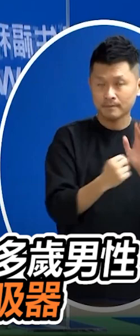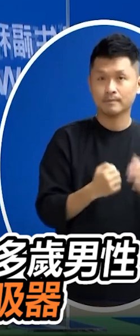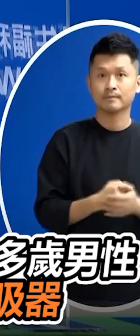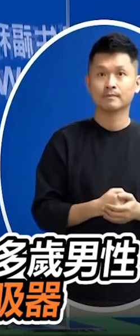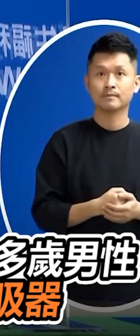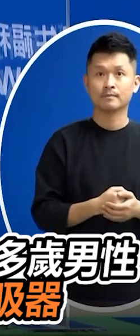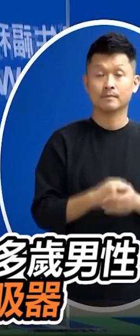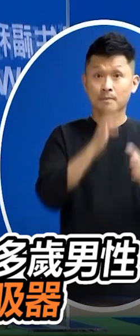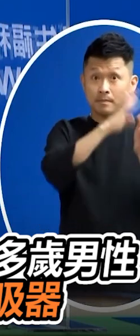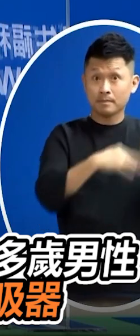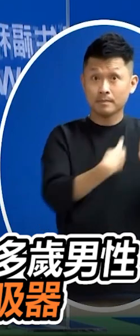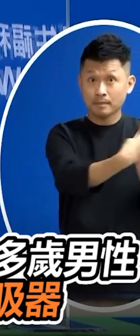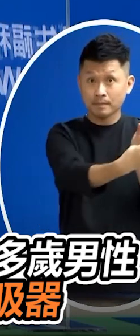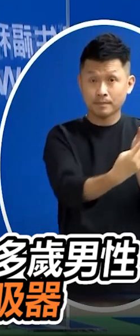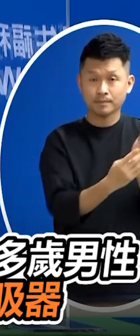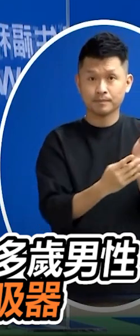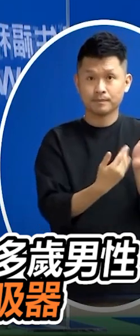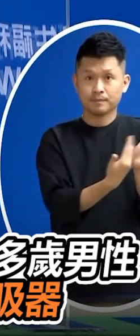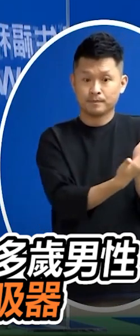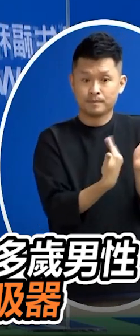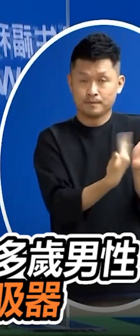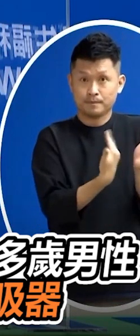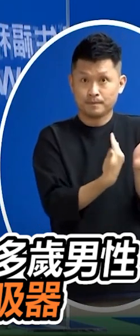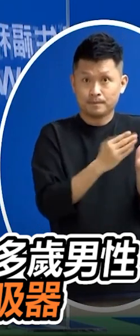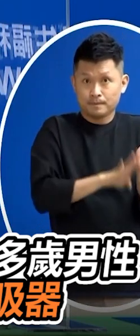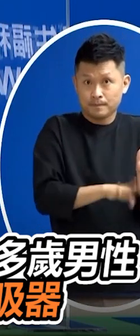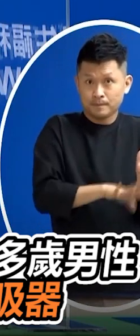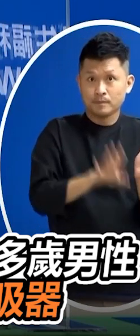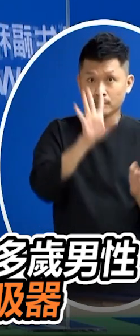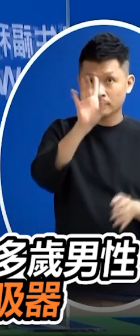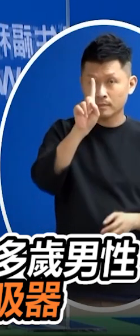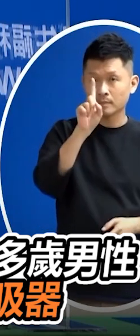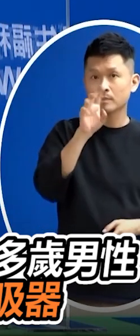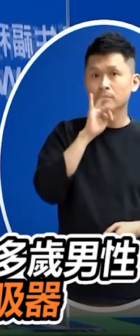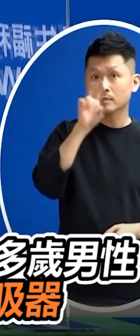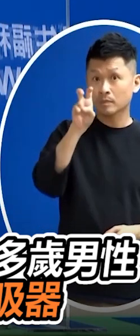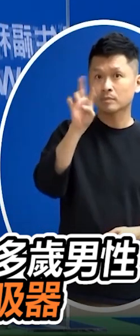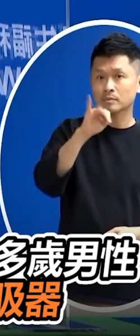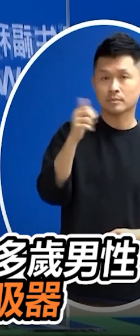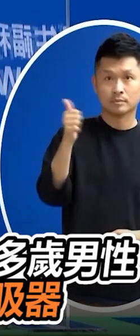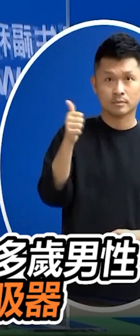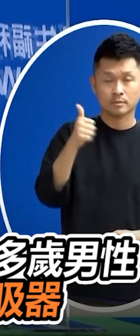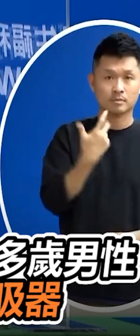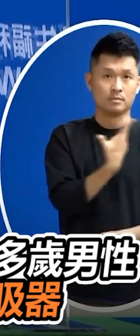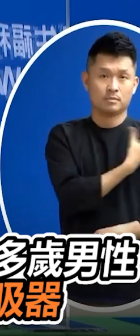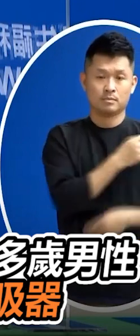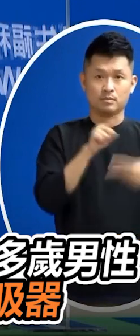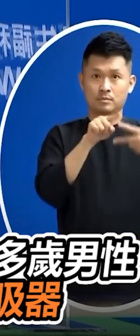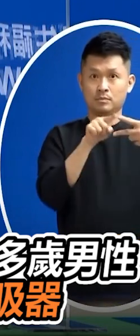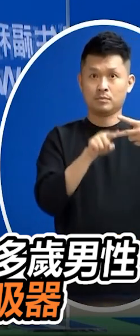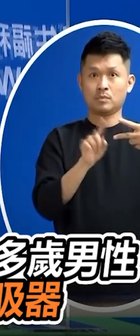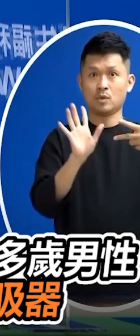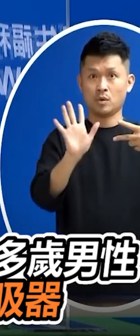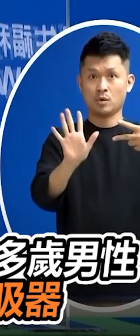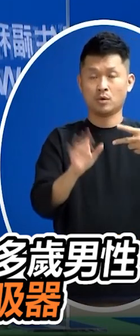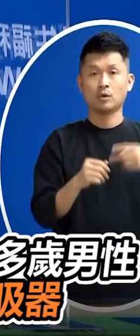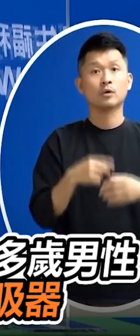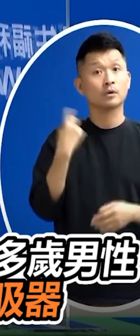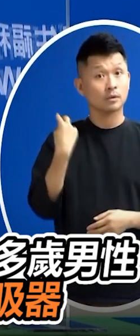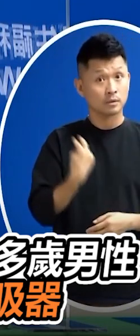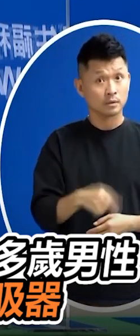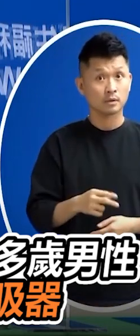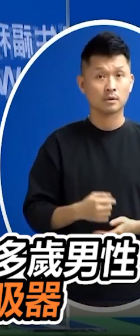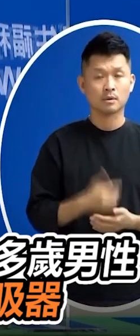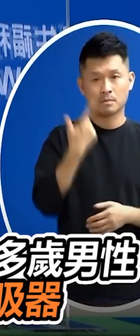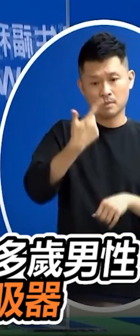我们这个表格的右下角，有一位20多岁的男性，是有接种过2剂的疫苗，另外也有这